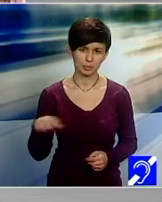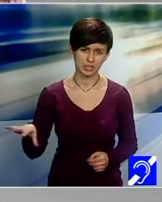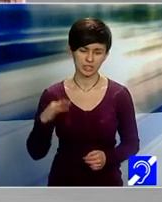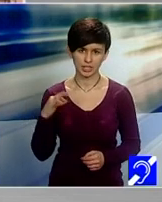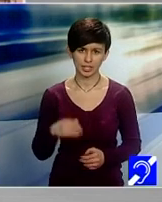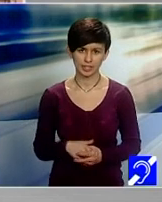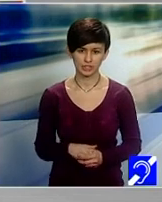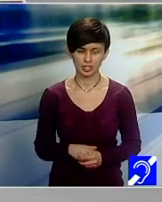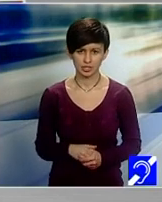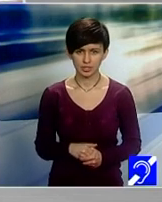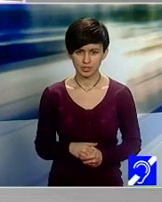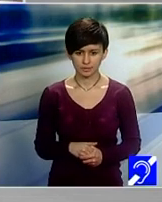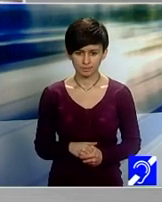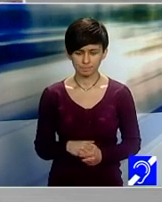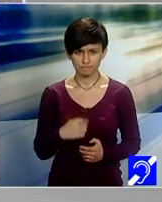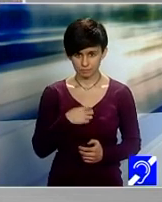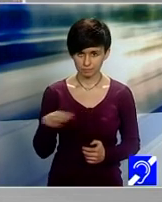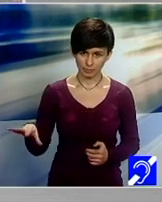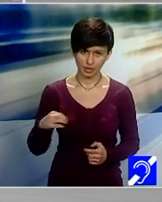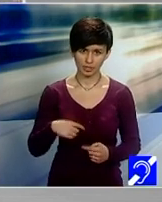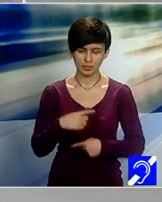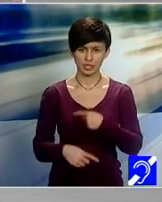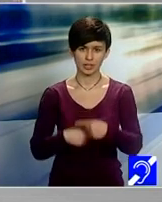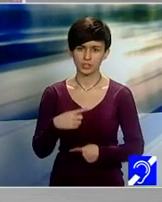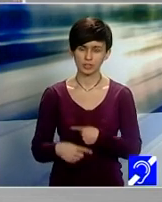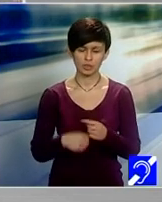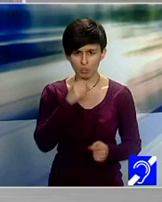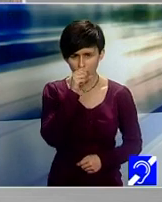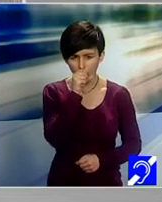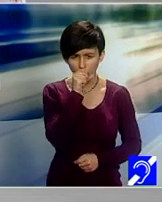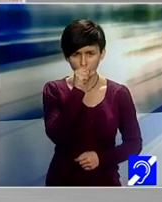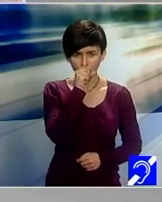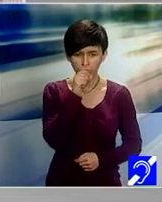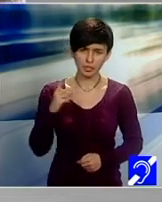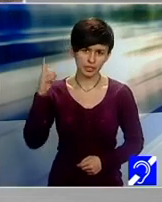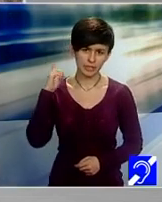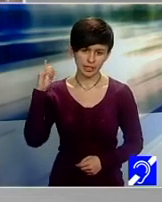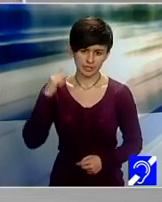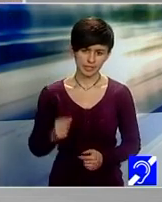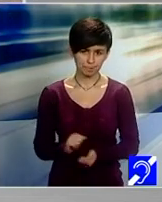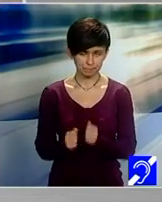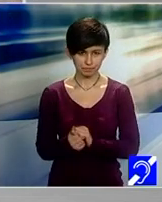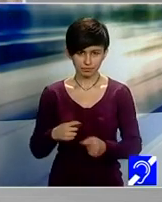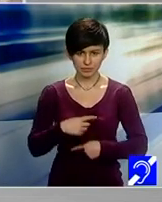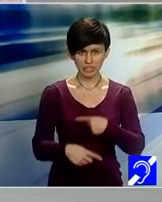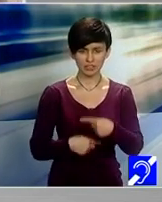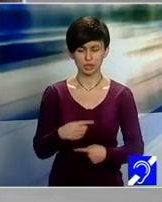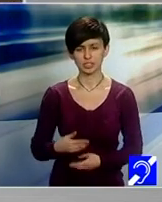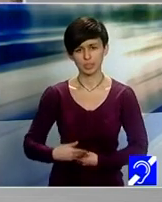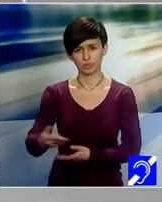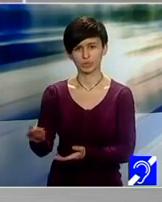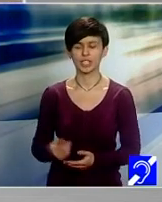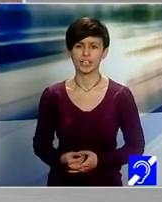și pe sistemul clasic cu dare în plată. Deci mie mi se pare că este o